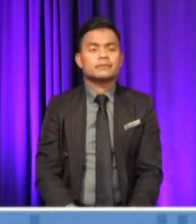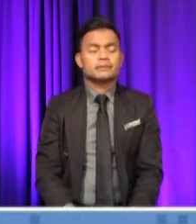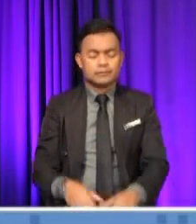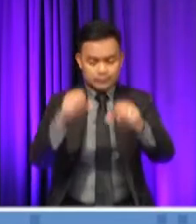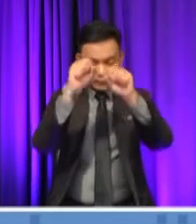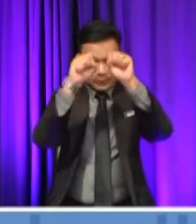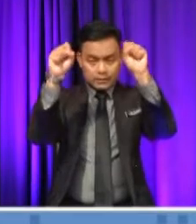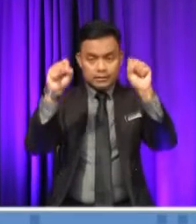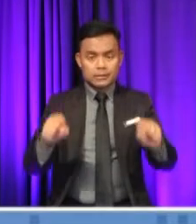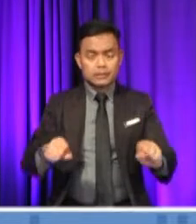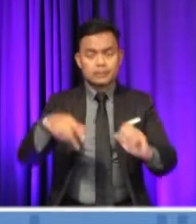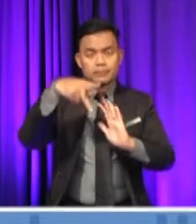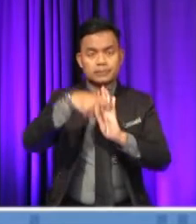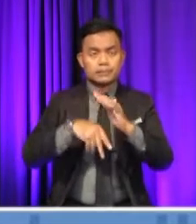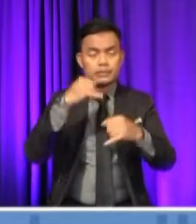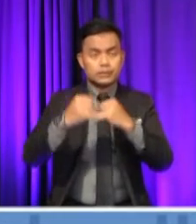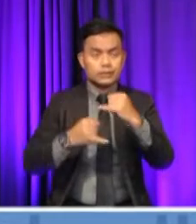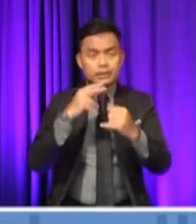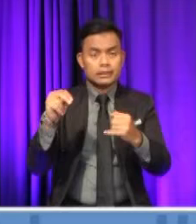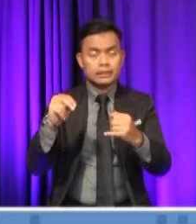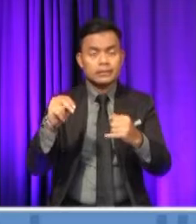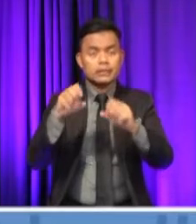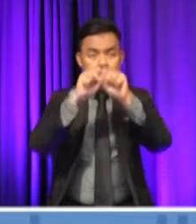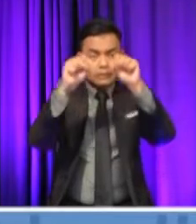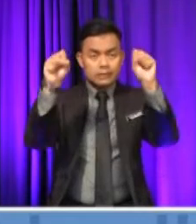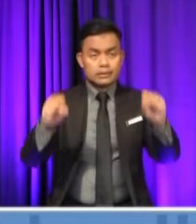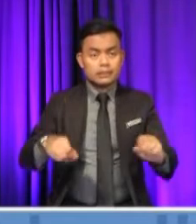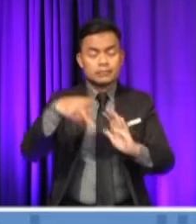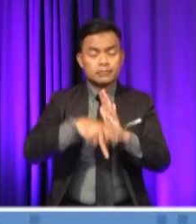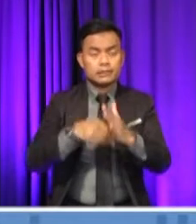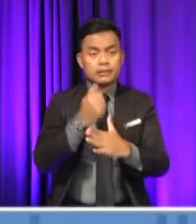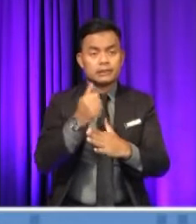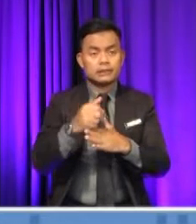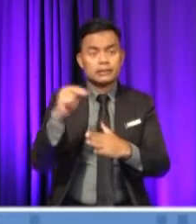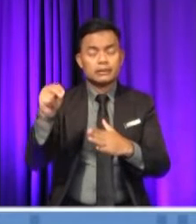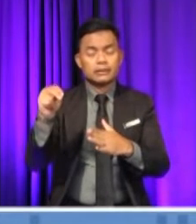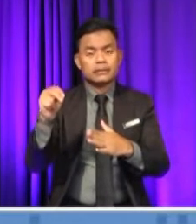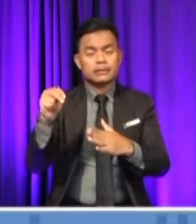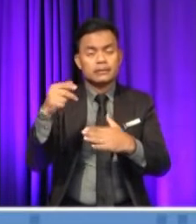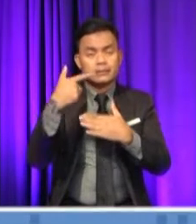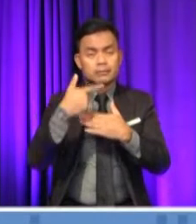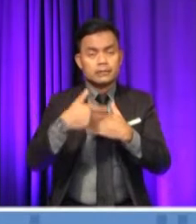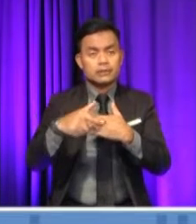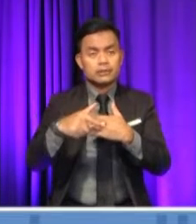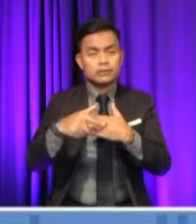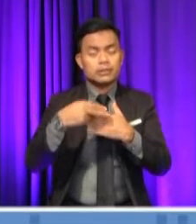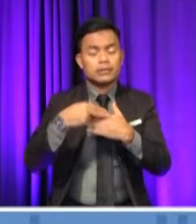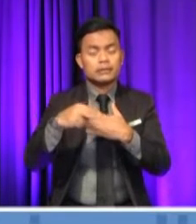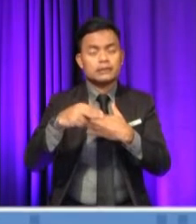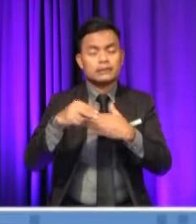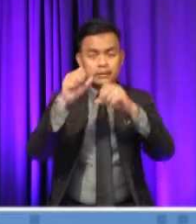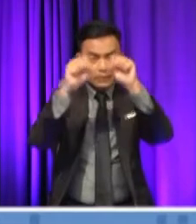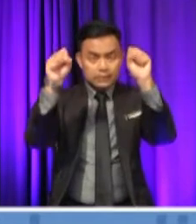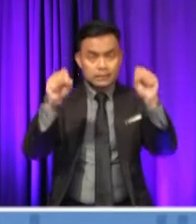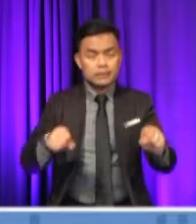Sistem penjanaan, sistem pengantaran, lepas tu pergi hantar dekat sistem pengagihan. Okey, betul